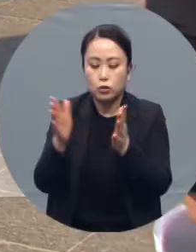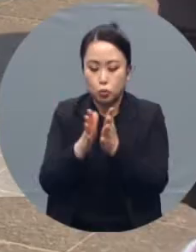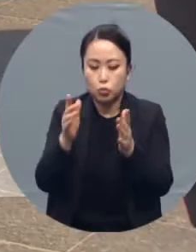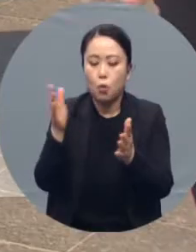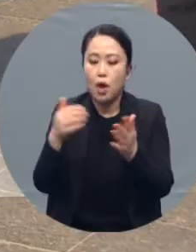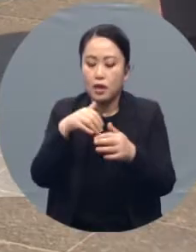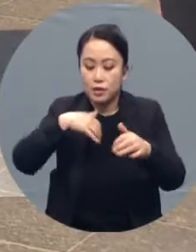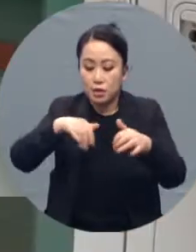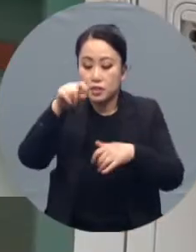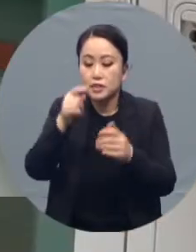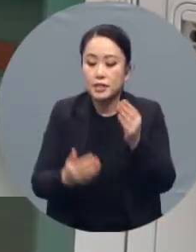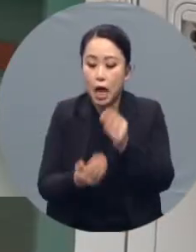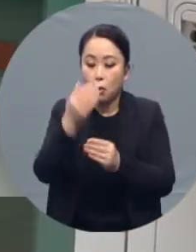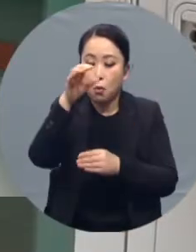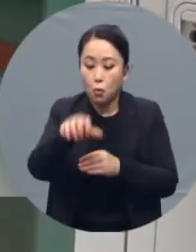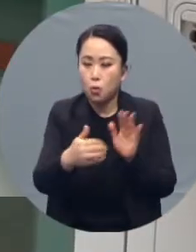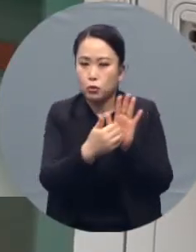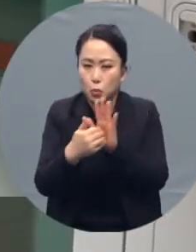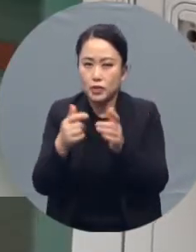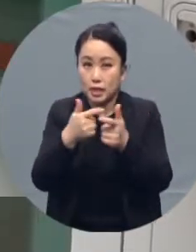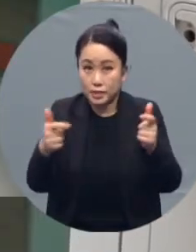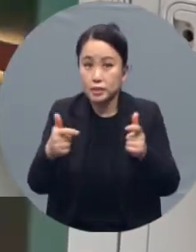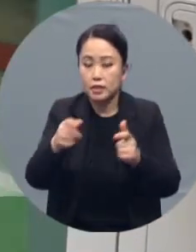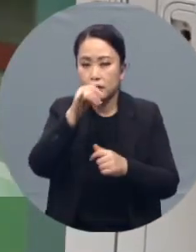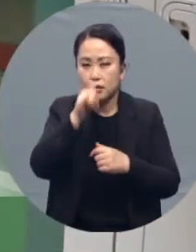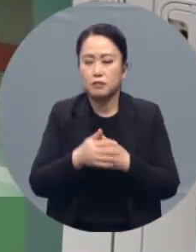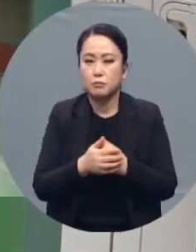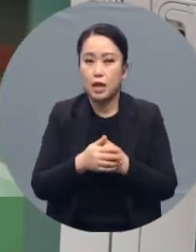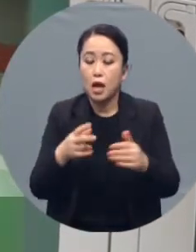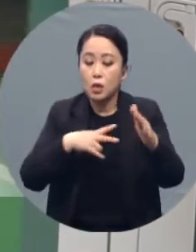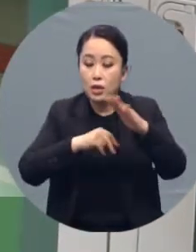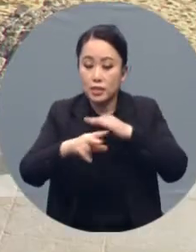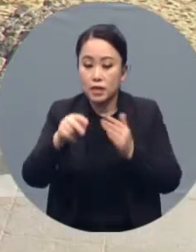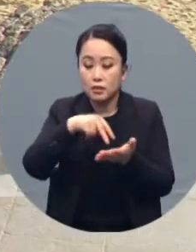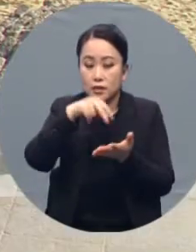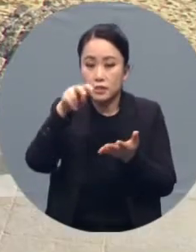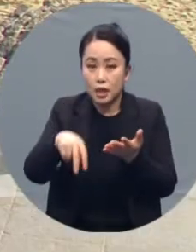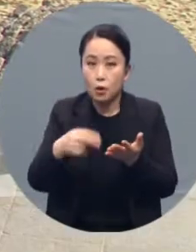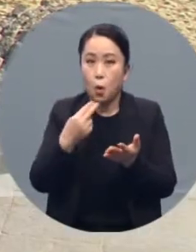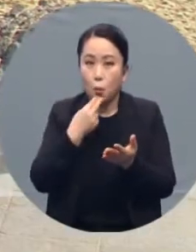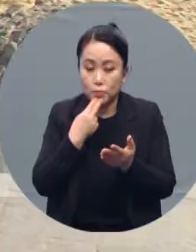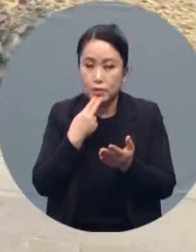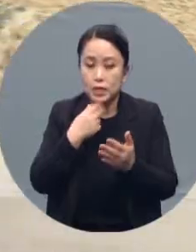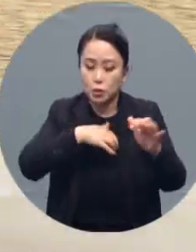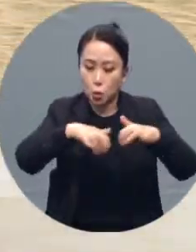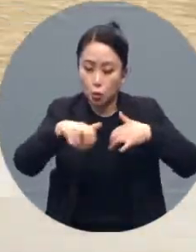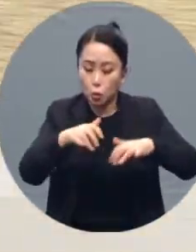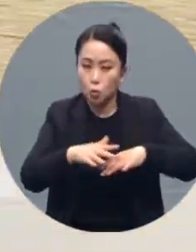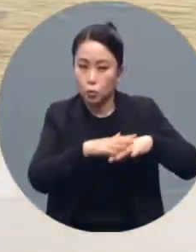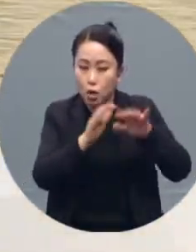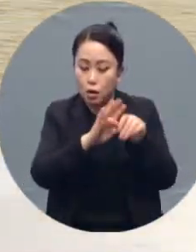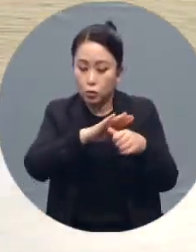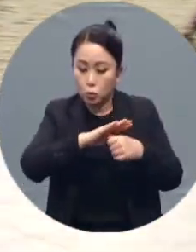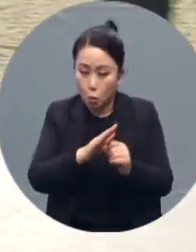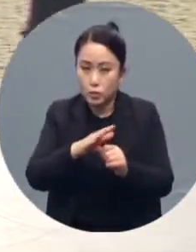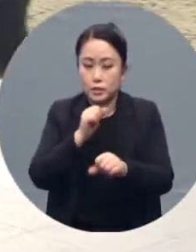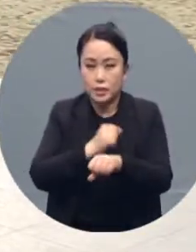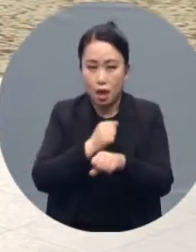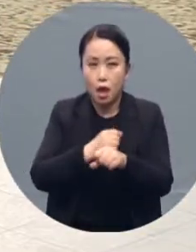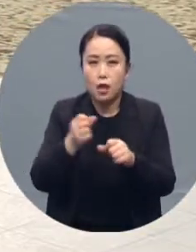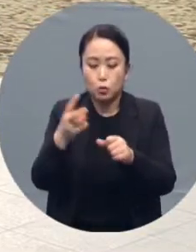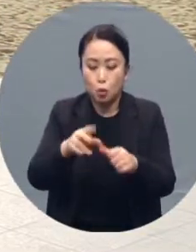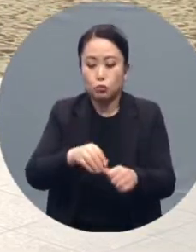체계적으로 진행됐습니다. 지하철 무정차 조치 등 교통 통제와 관람객 익수 사고 상황을 가정한 구조